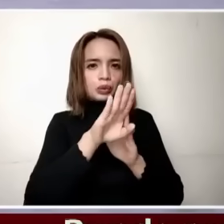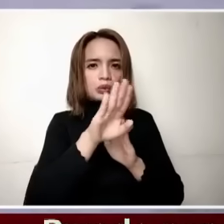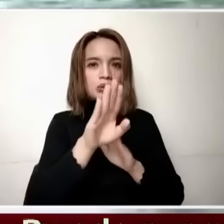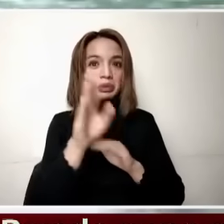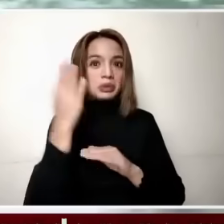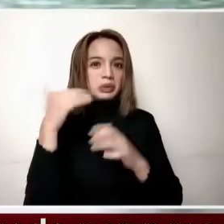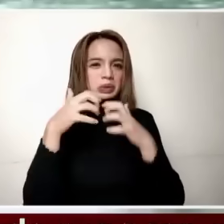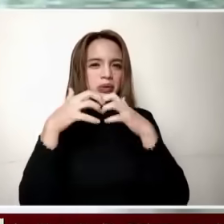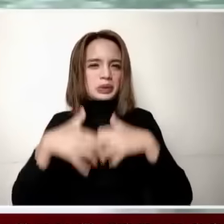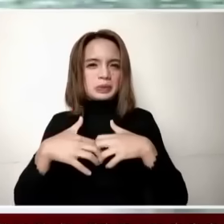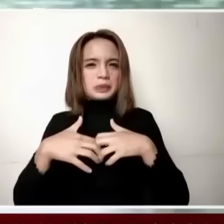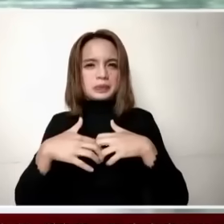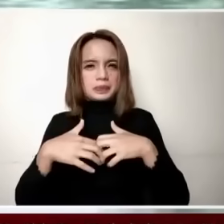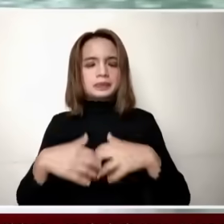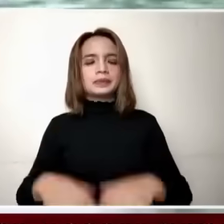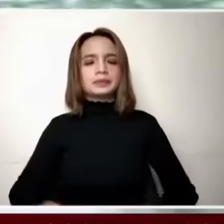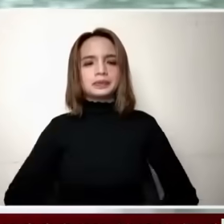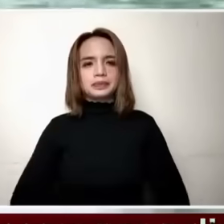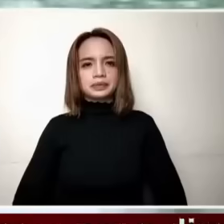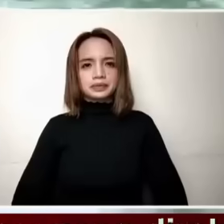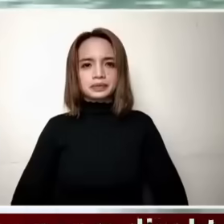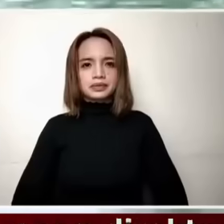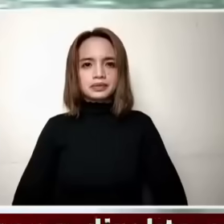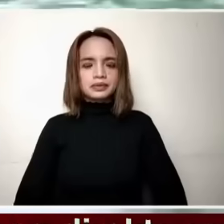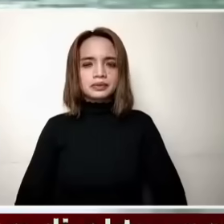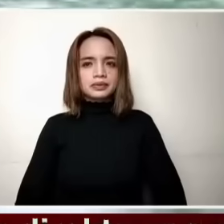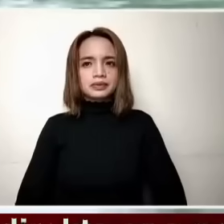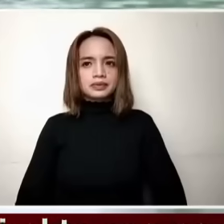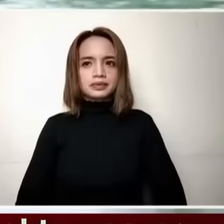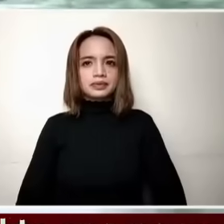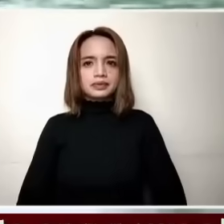industriya. Jeff Canoy, ABS-CBN News.